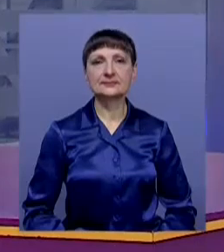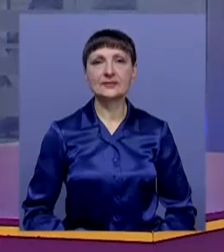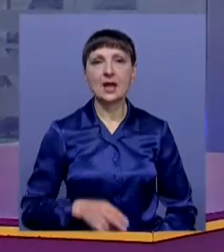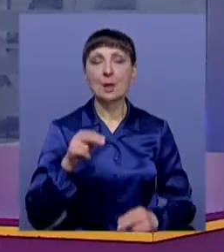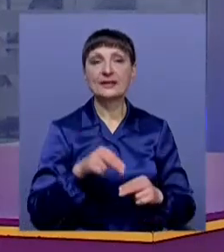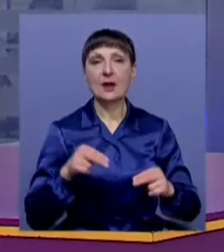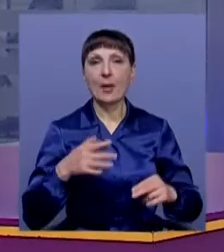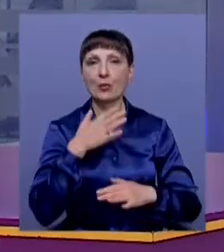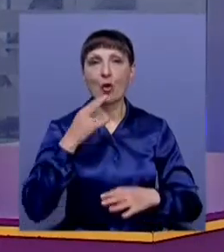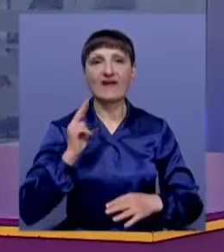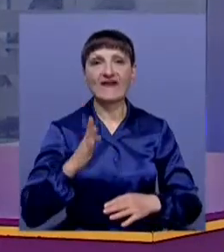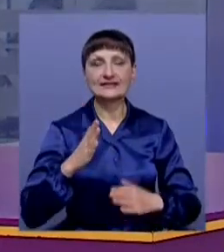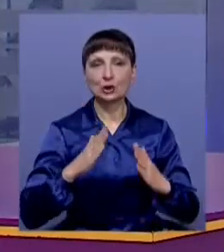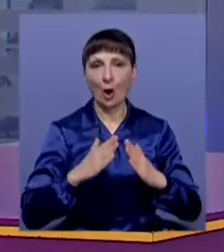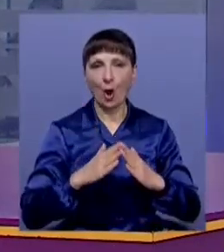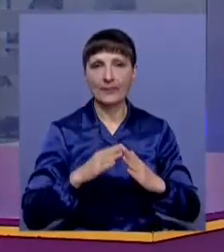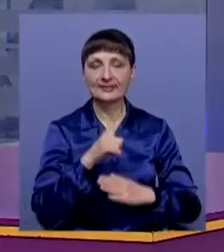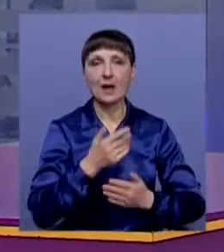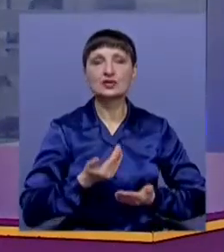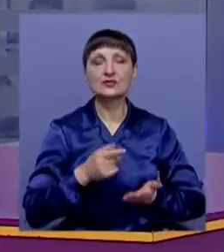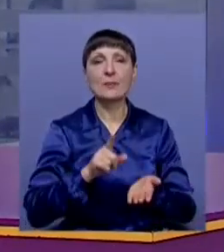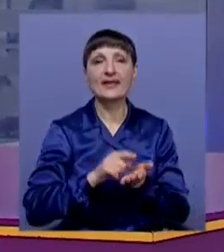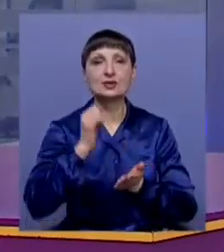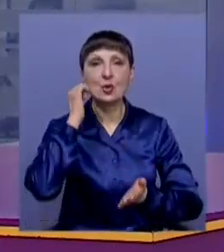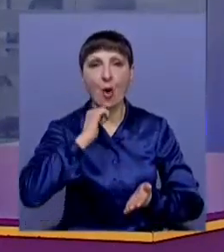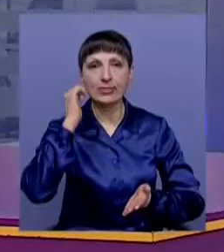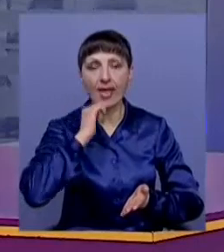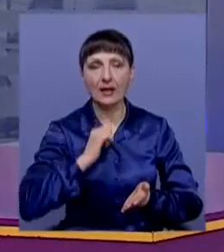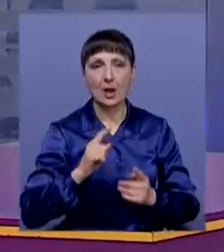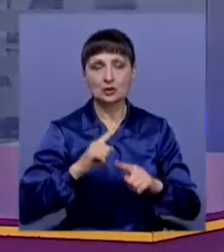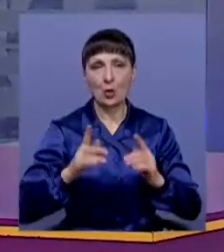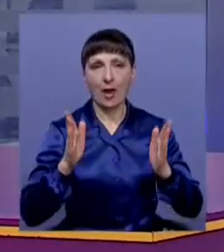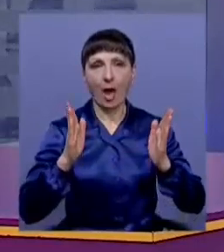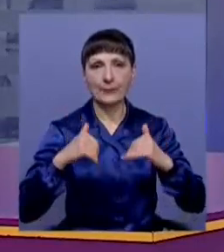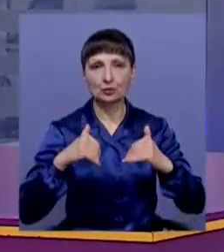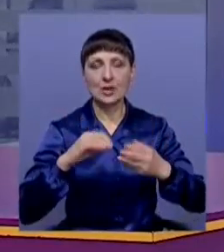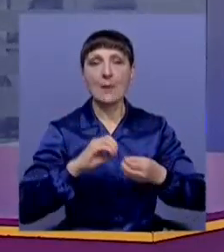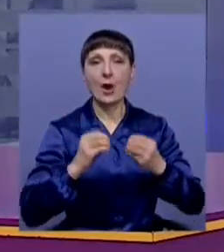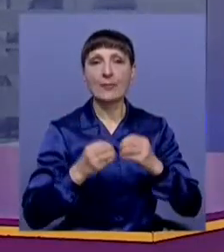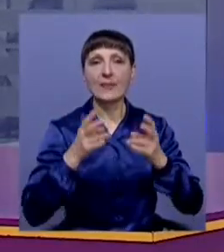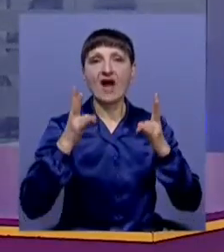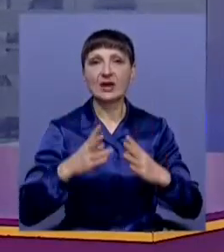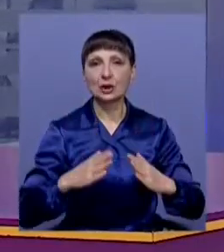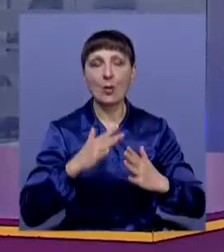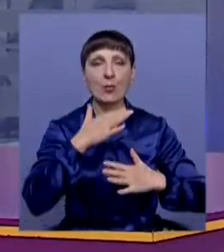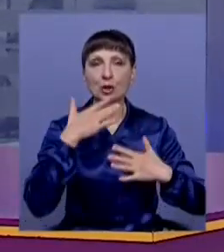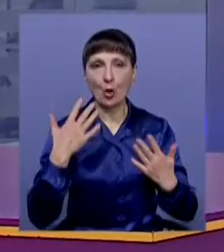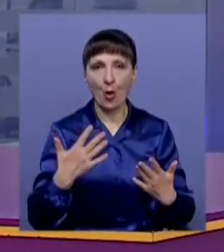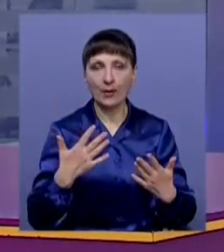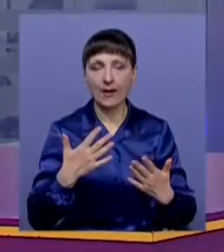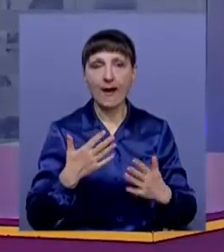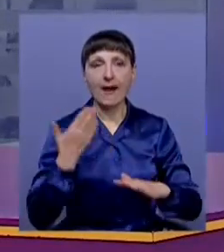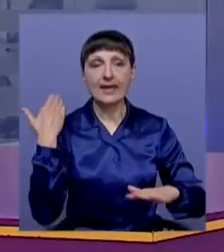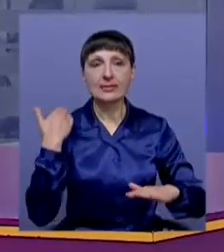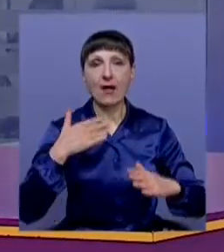В Петропавловске многоквартирный дом, где в основном живут пенсионеры, на грани обрушения. Проблем в аварийном доме немало, а на днях и